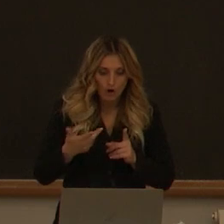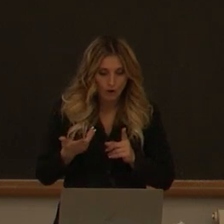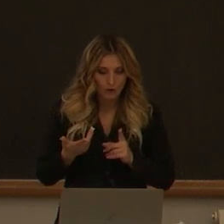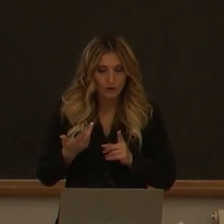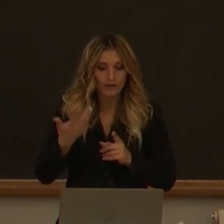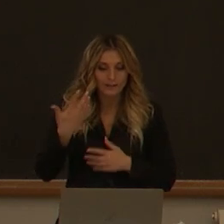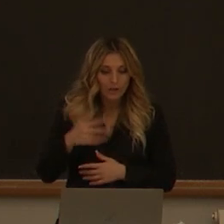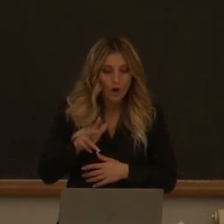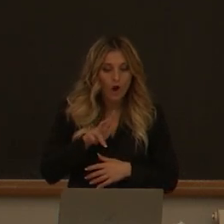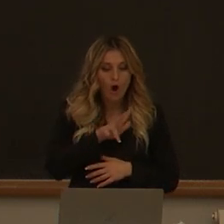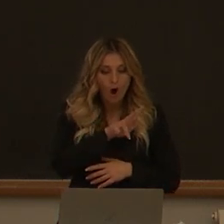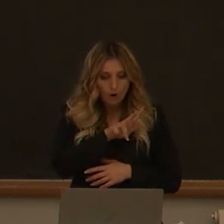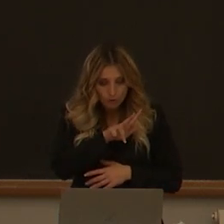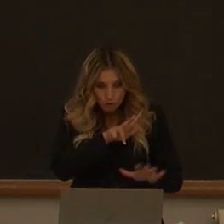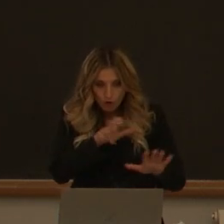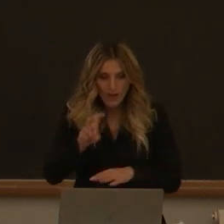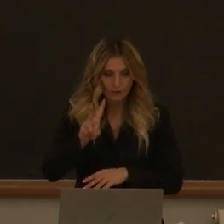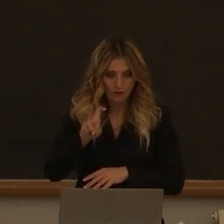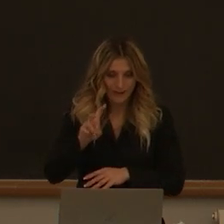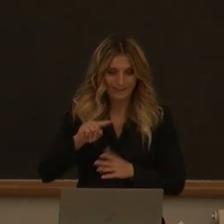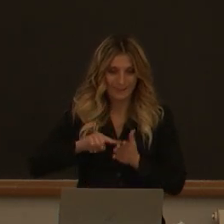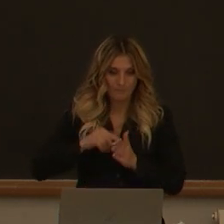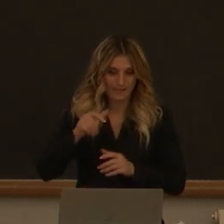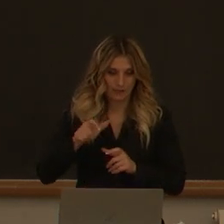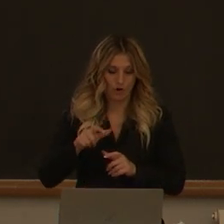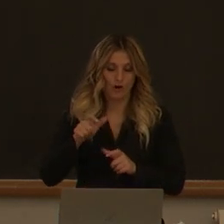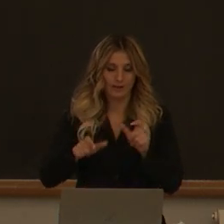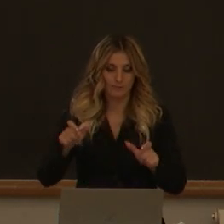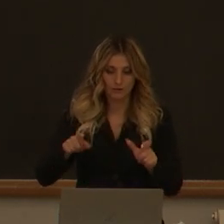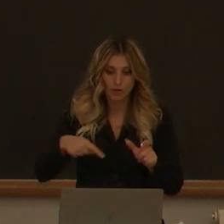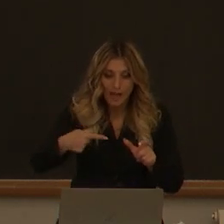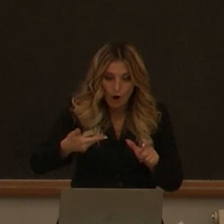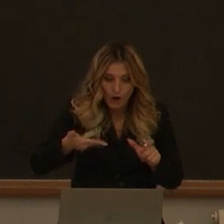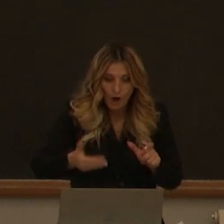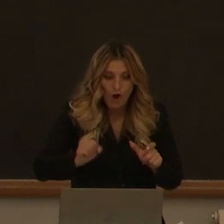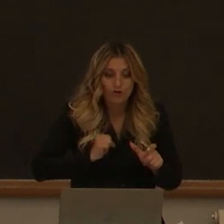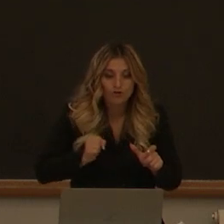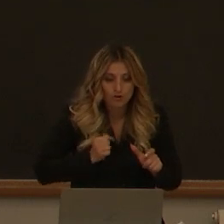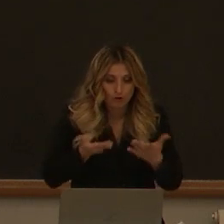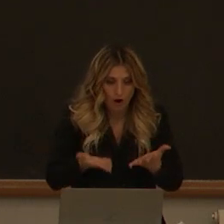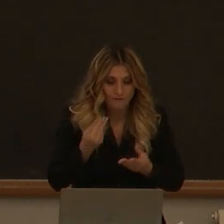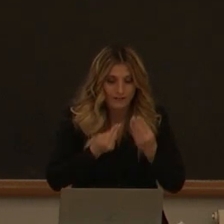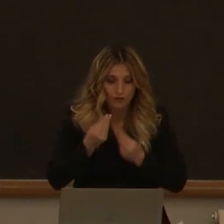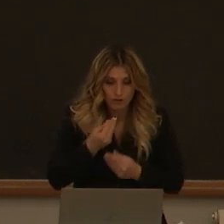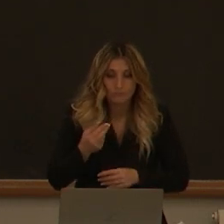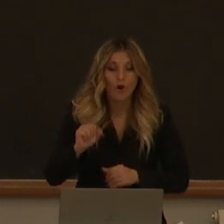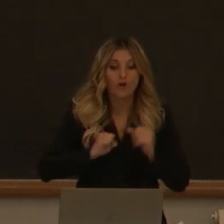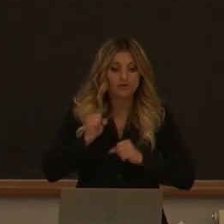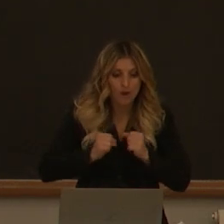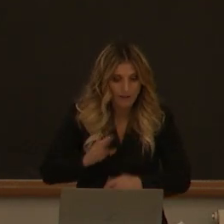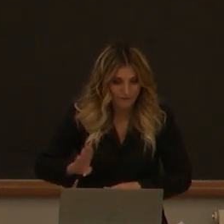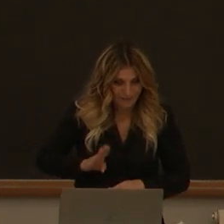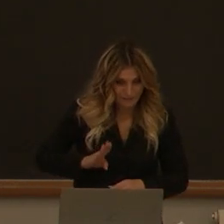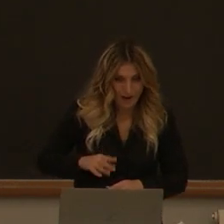di 820 milioni di persone che tutt'oggi soffrono ancora, non hanno accesso al cibo, soffrono la fame, più di